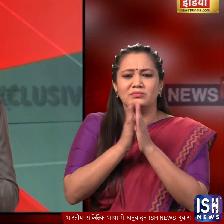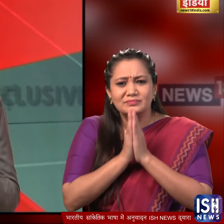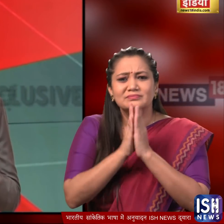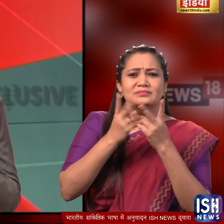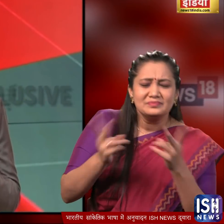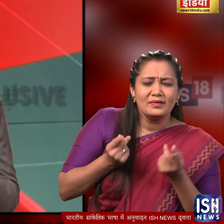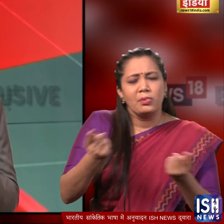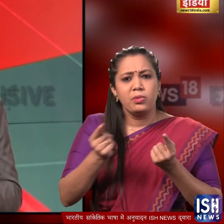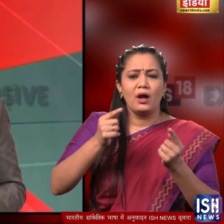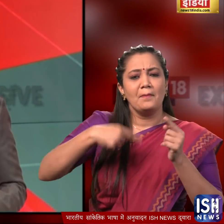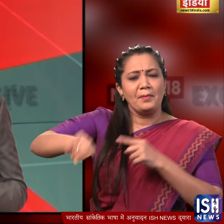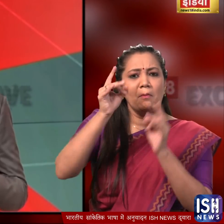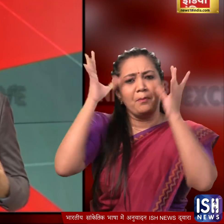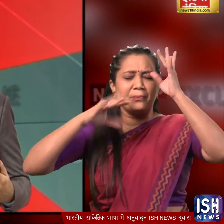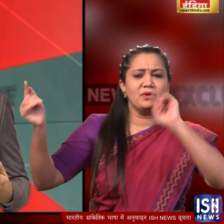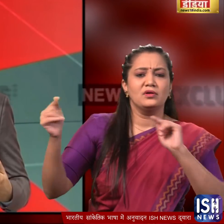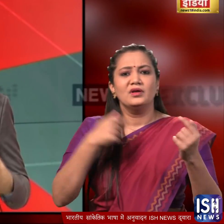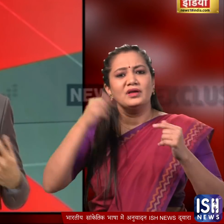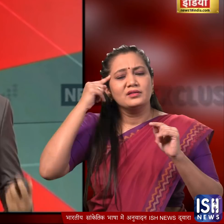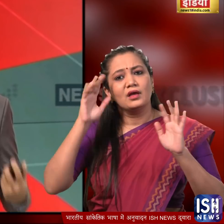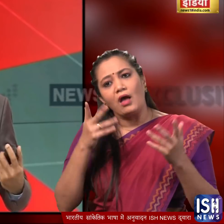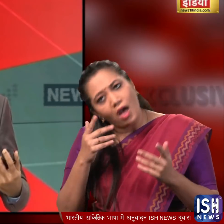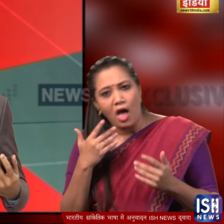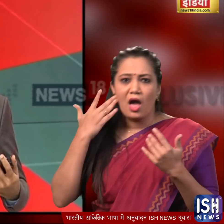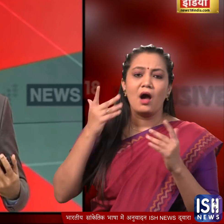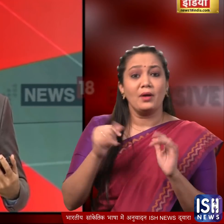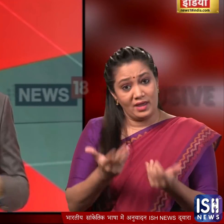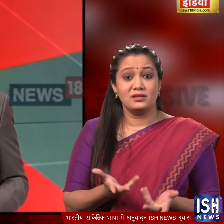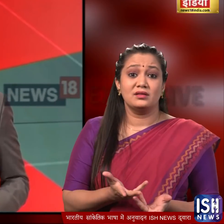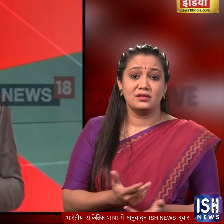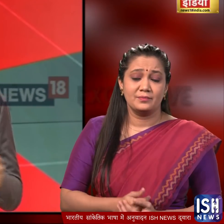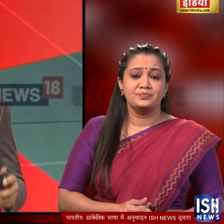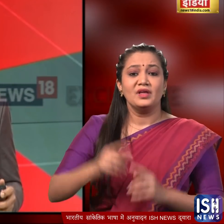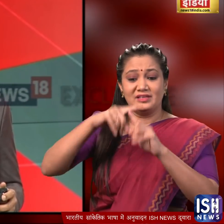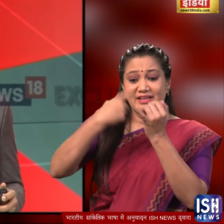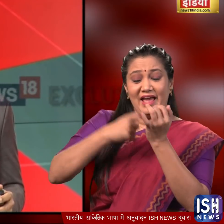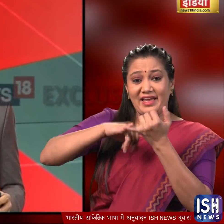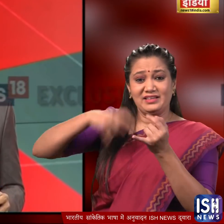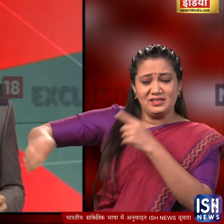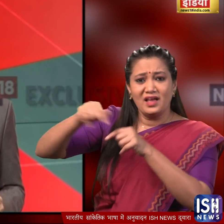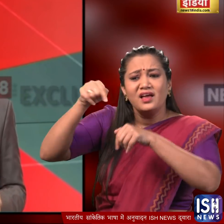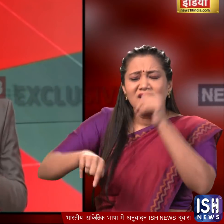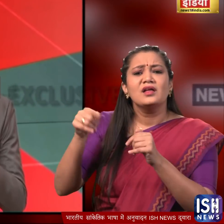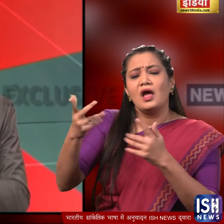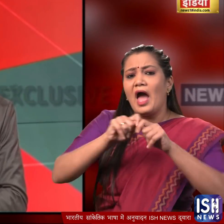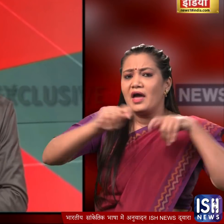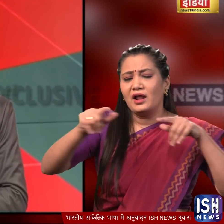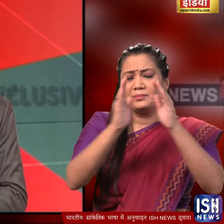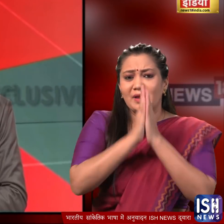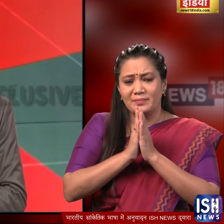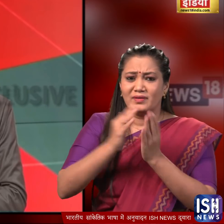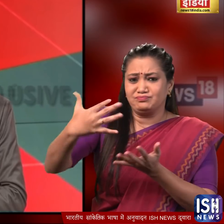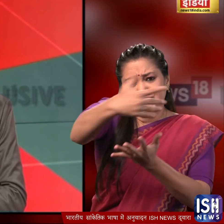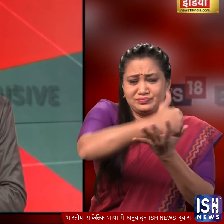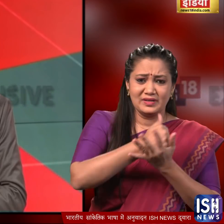भड़काकर आसानी से गुमराह किया जा सकता है। हम लोग बिना सोचे समझे बहक भी जाते हैं। ऐसा नहीं होता तो टीआरएस के विधायक से तुरंत पूछ लेते कि जब राम मंदिर के